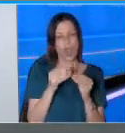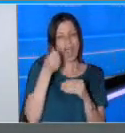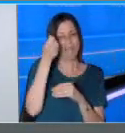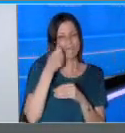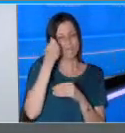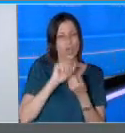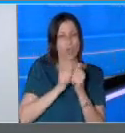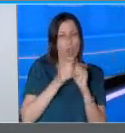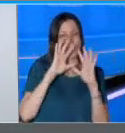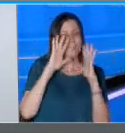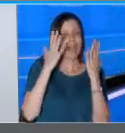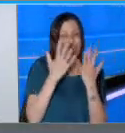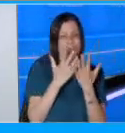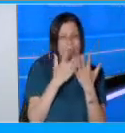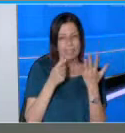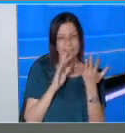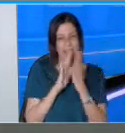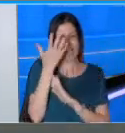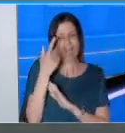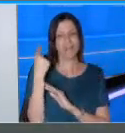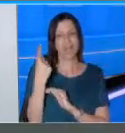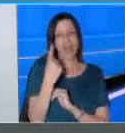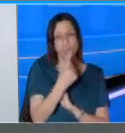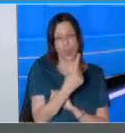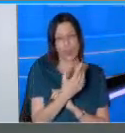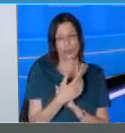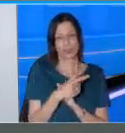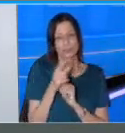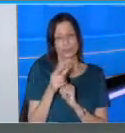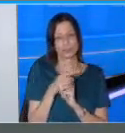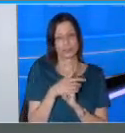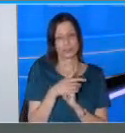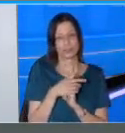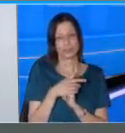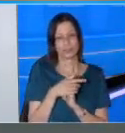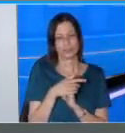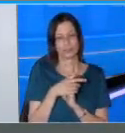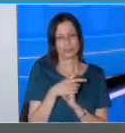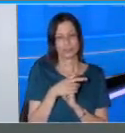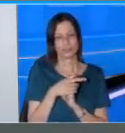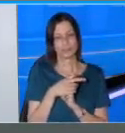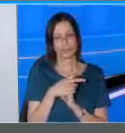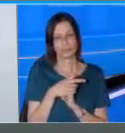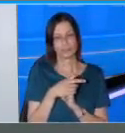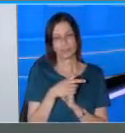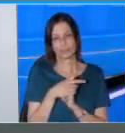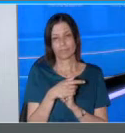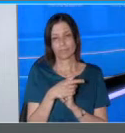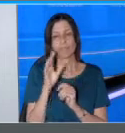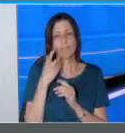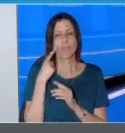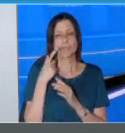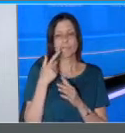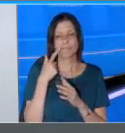או בלון תבערה ועל כל מחרטה שתתחיל לחרוט עוד פעם טילים